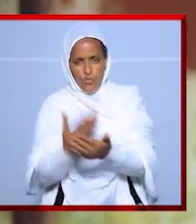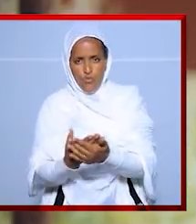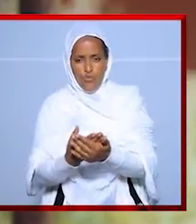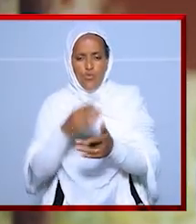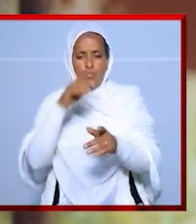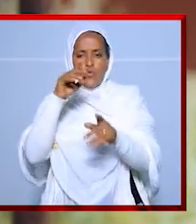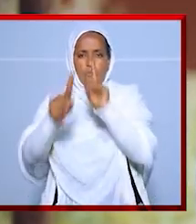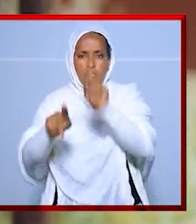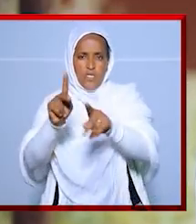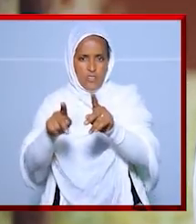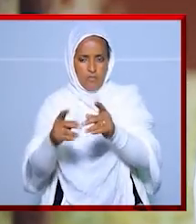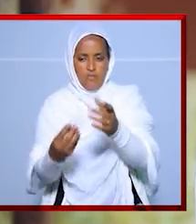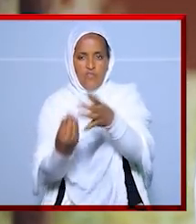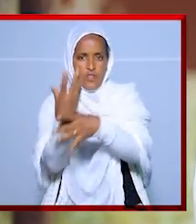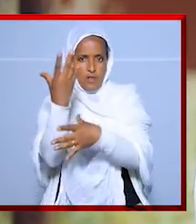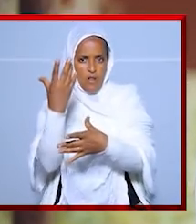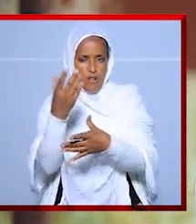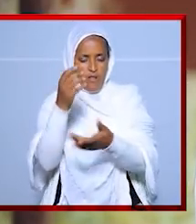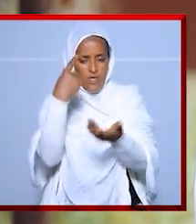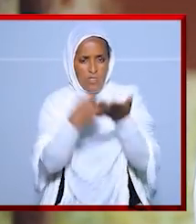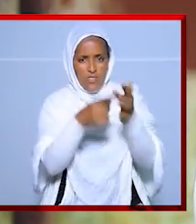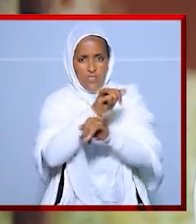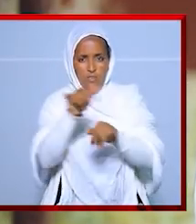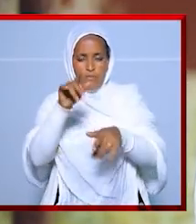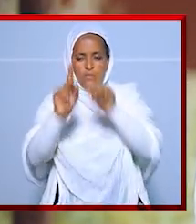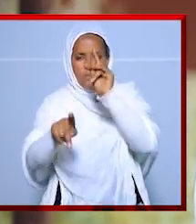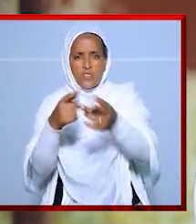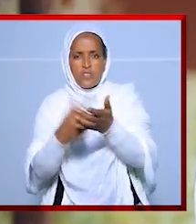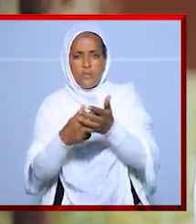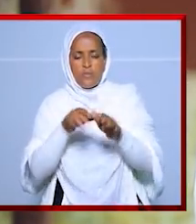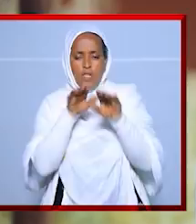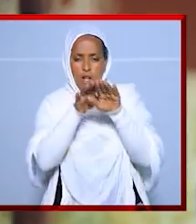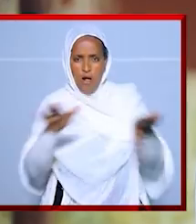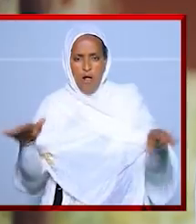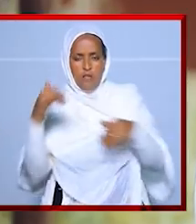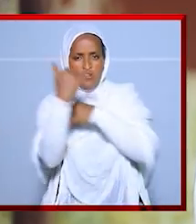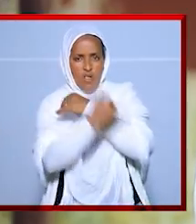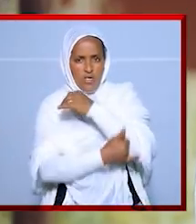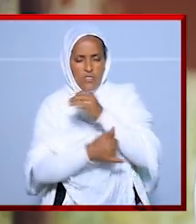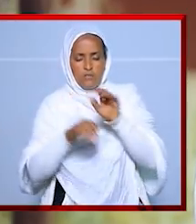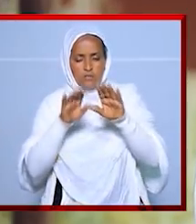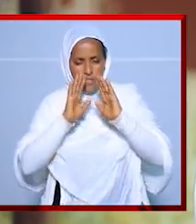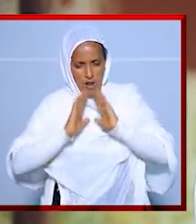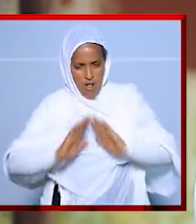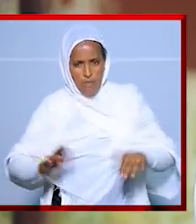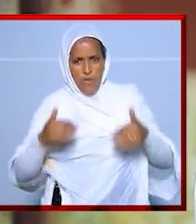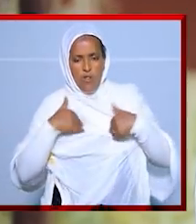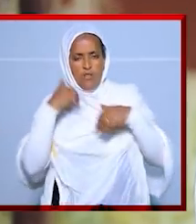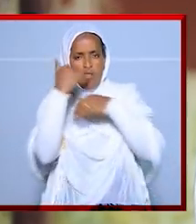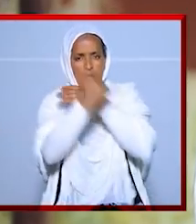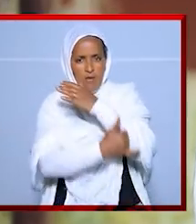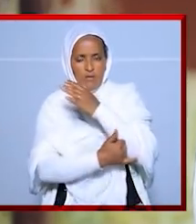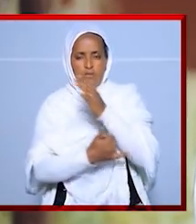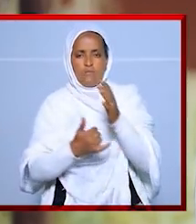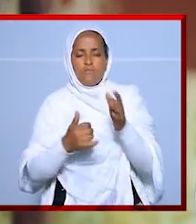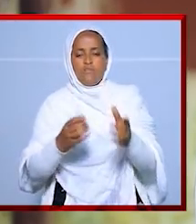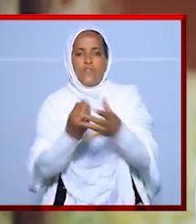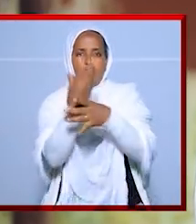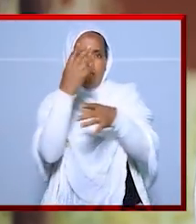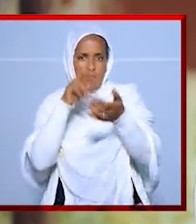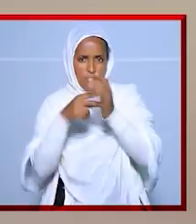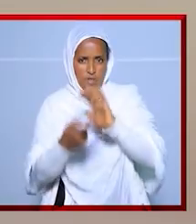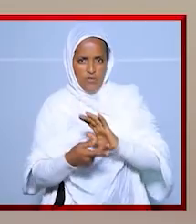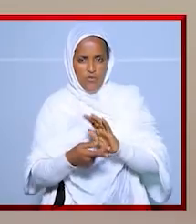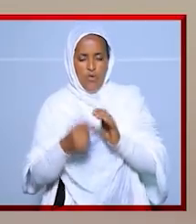ጥሩ ማህበረሰብ ይፈጥራል። እንደዚህ አይነቱ ማህበረሰብ የተረጋጋች ሀገር፣ የሰከነች ሀገር፣ ሰላም ያላት